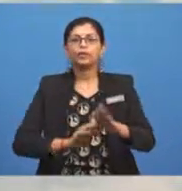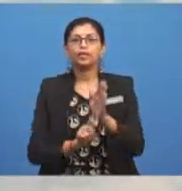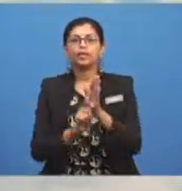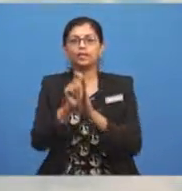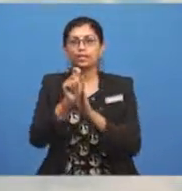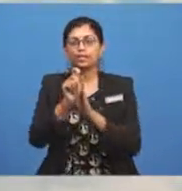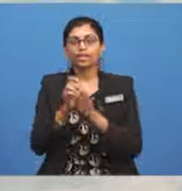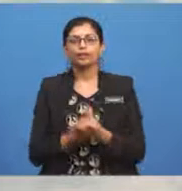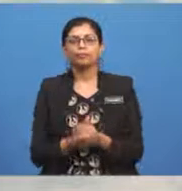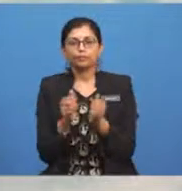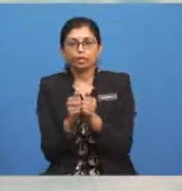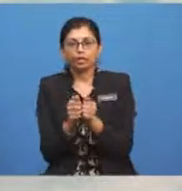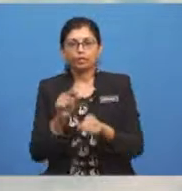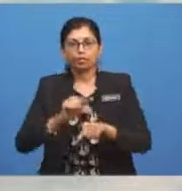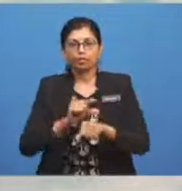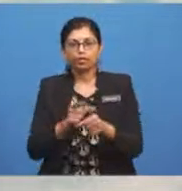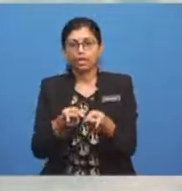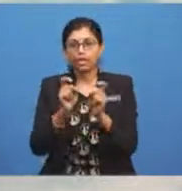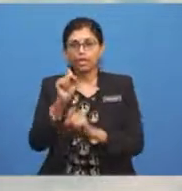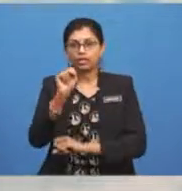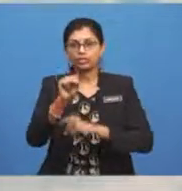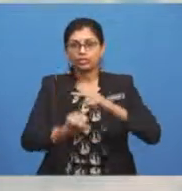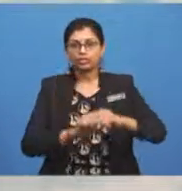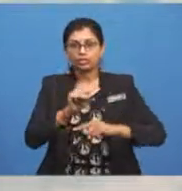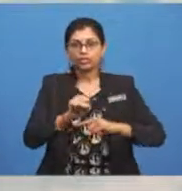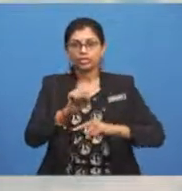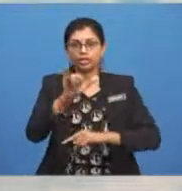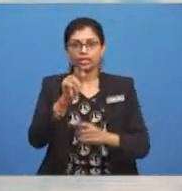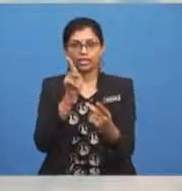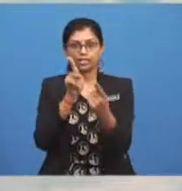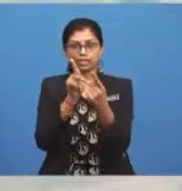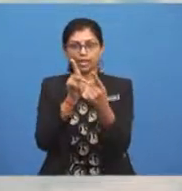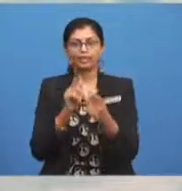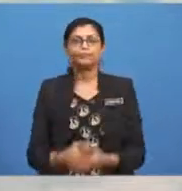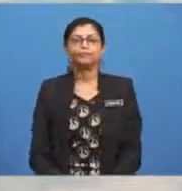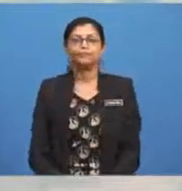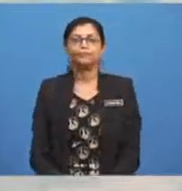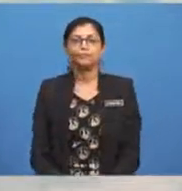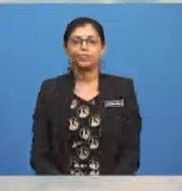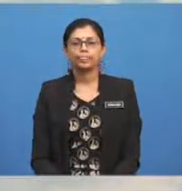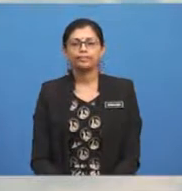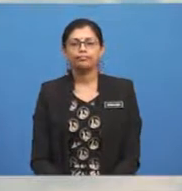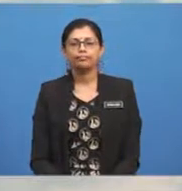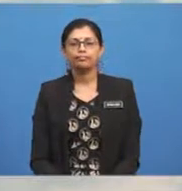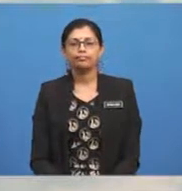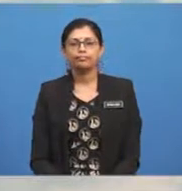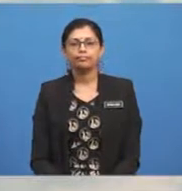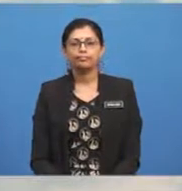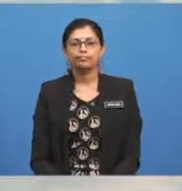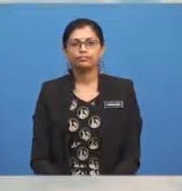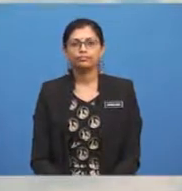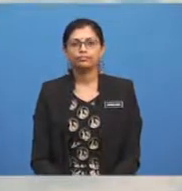ketinggian tertentu dengan menggunakan hal laju satelit yang sesuai. Seterusnya,